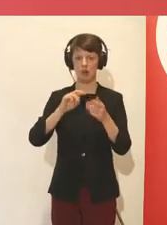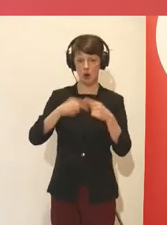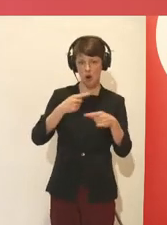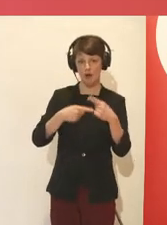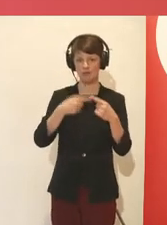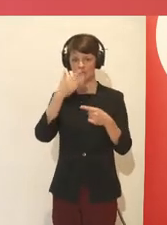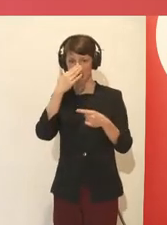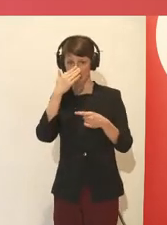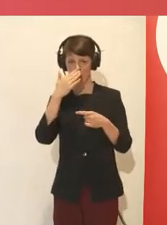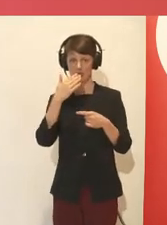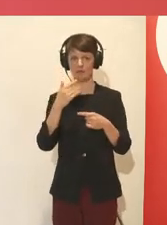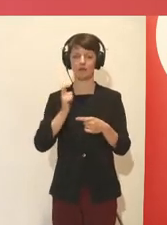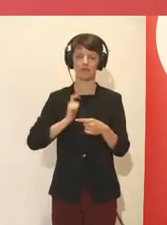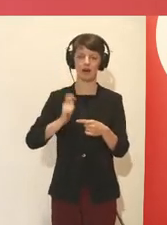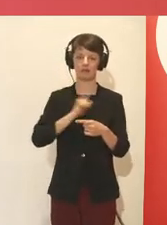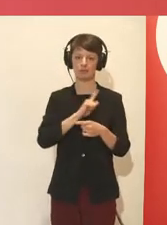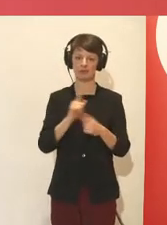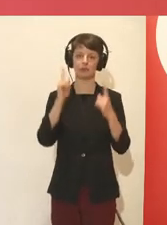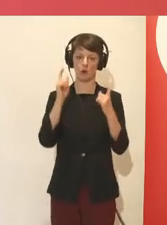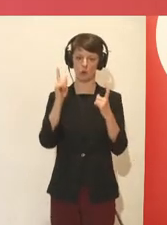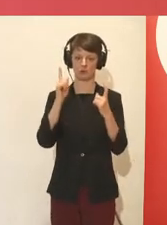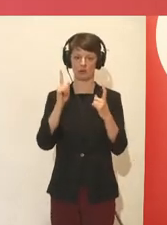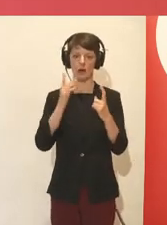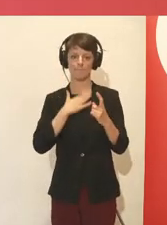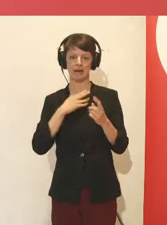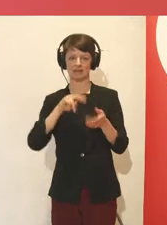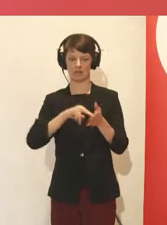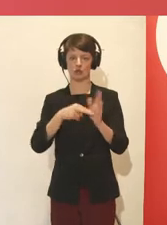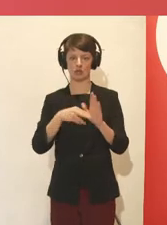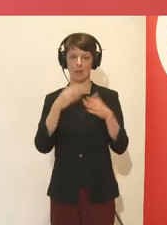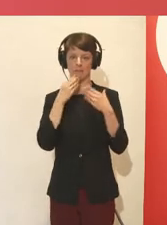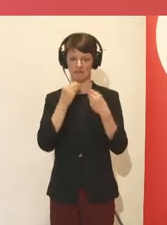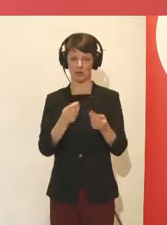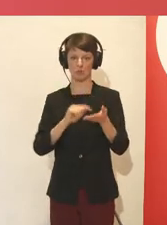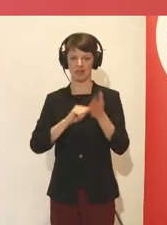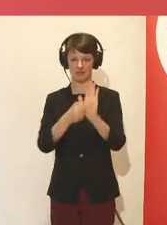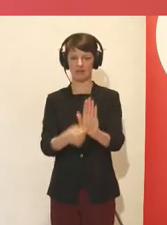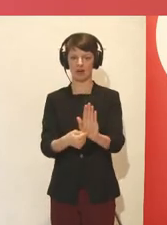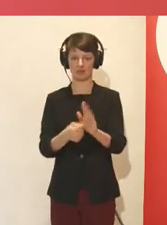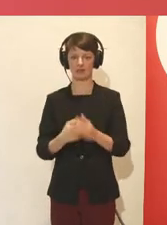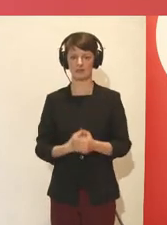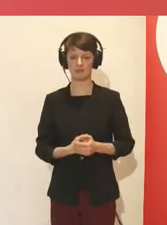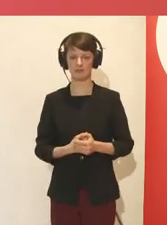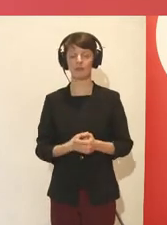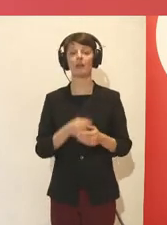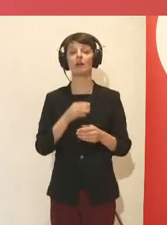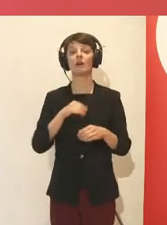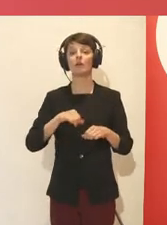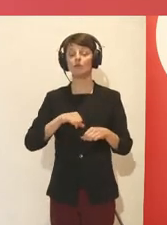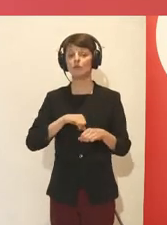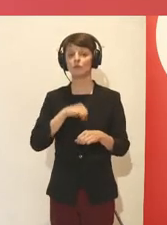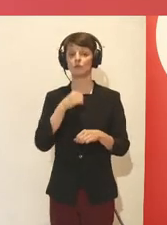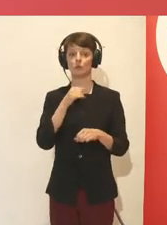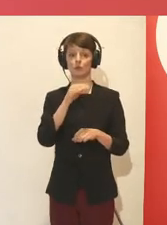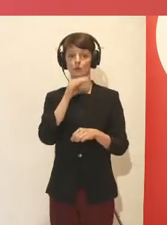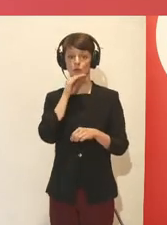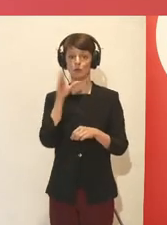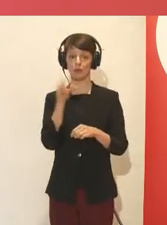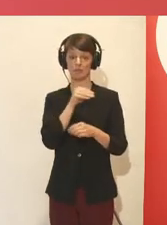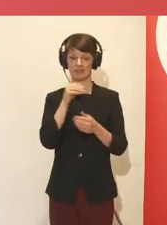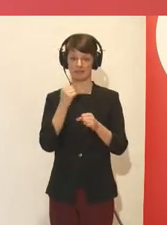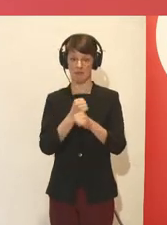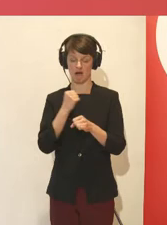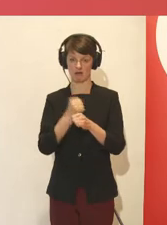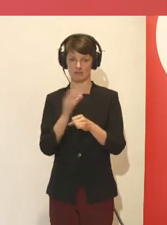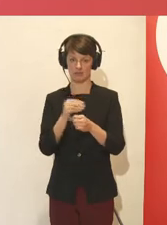losgeht das wäre auf jeden fall meine technische empfehlung also da einfach früh genug genau mitmachen damit ihr